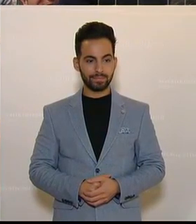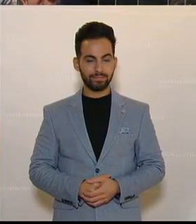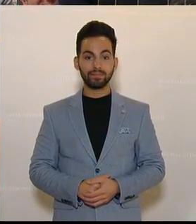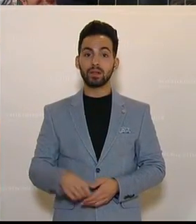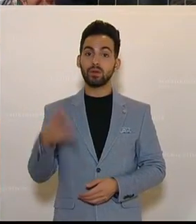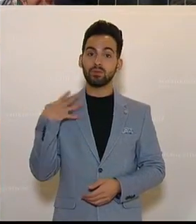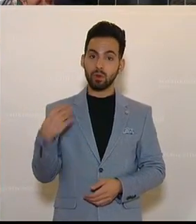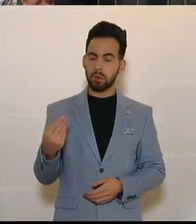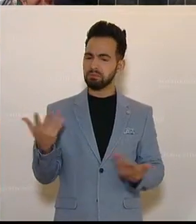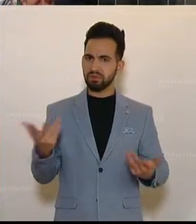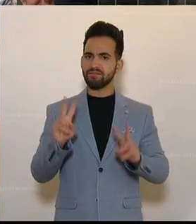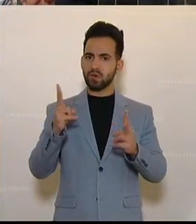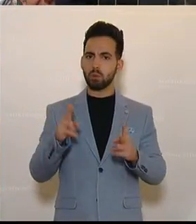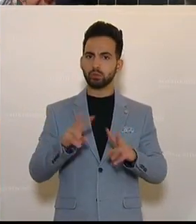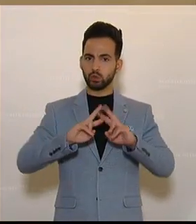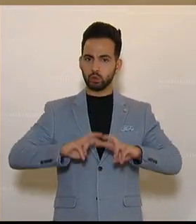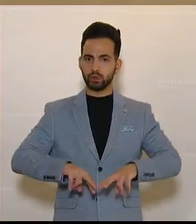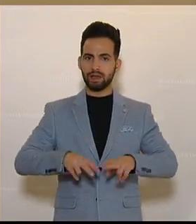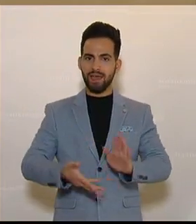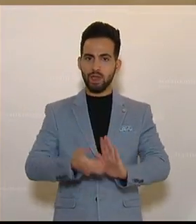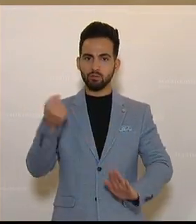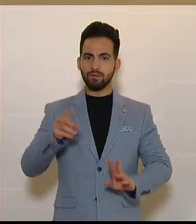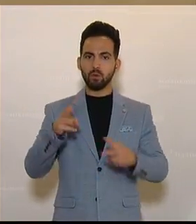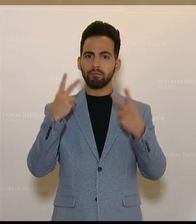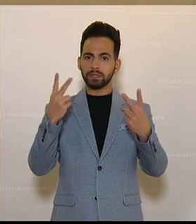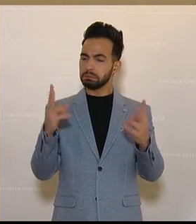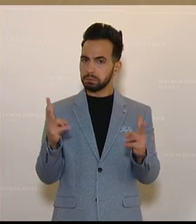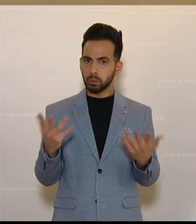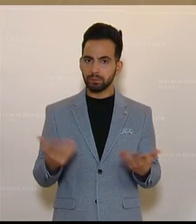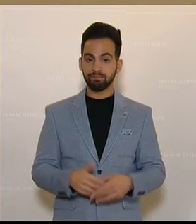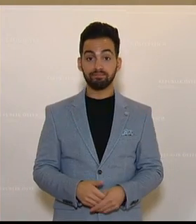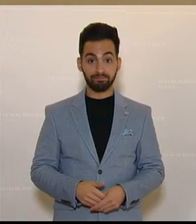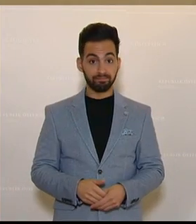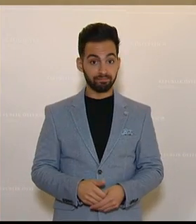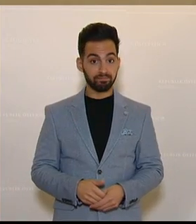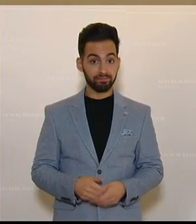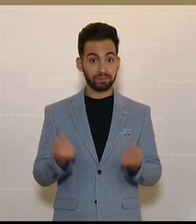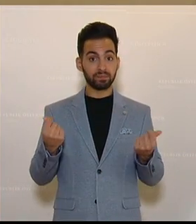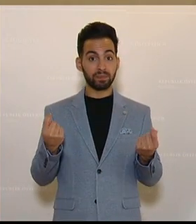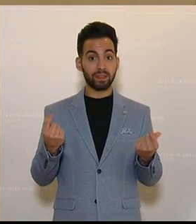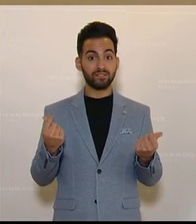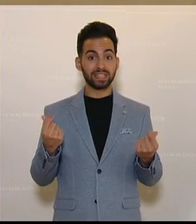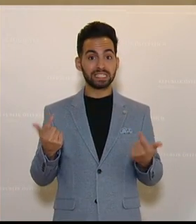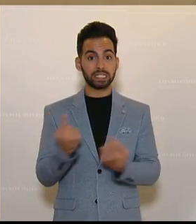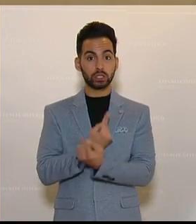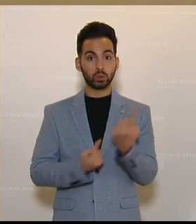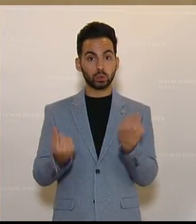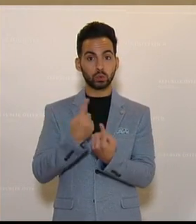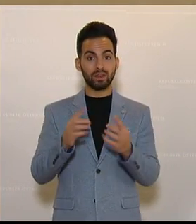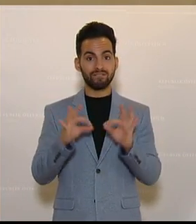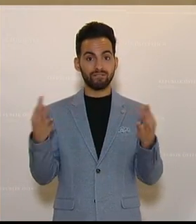Und noch einmal, warum ist diese Studie, diese Erhebung so wichtig? Damit die finanzielle Lage